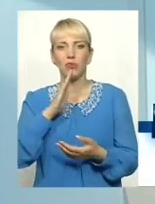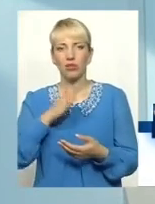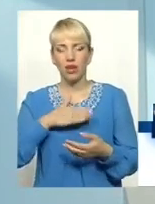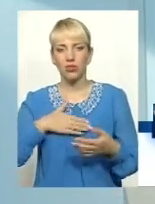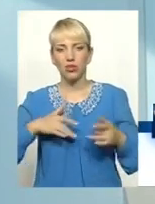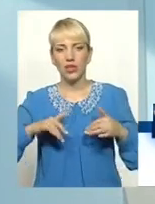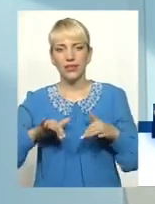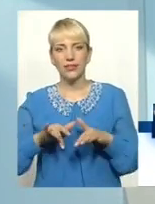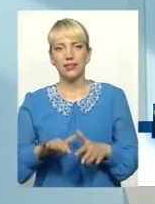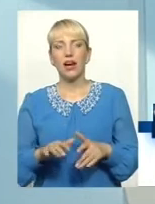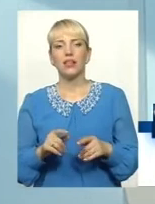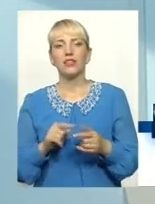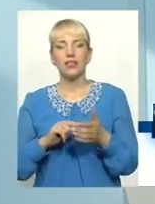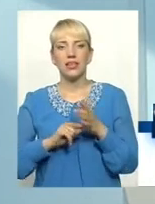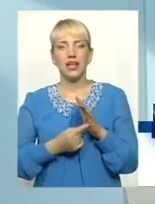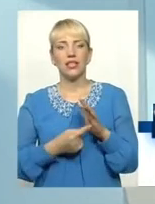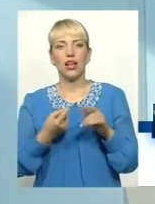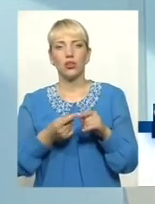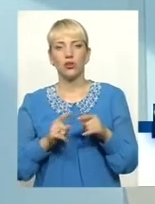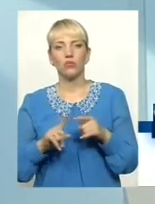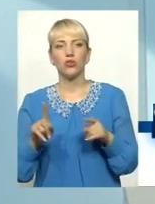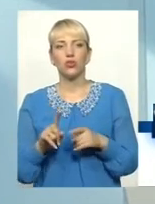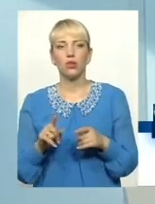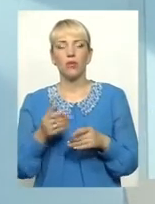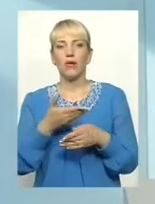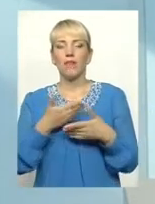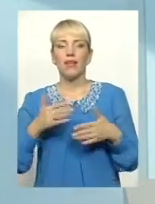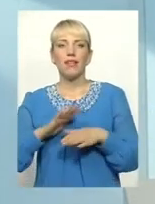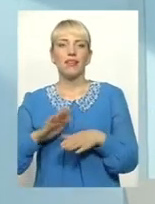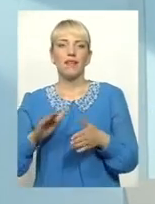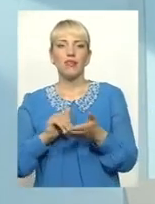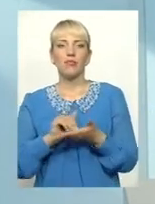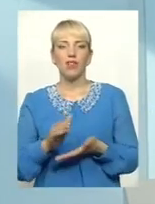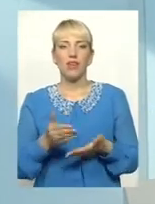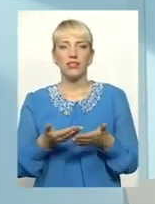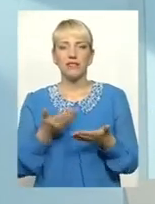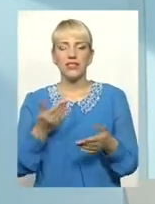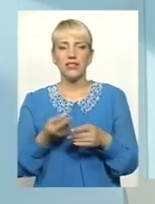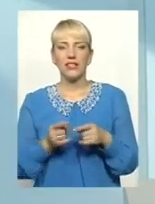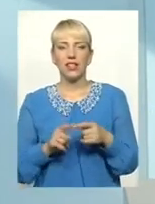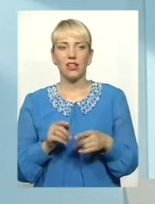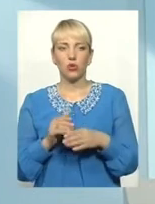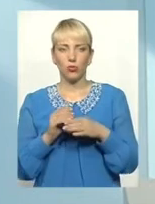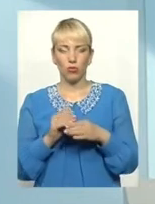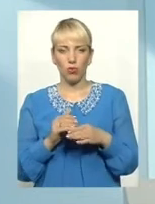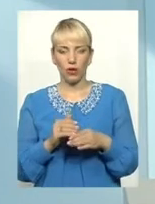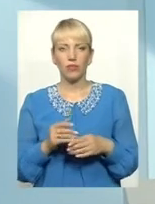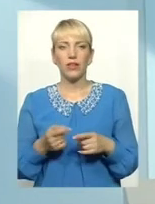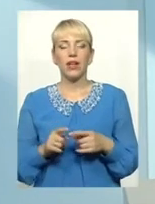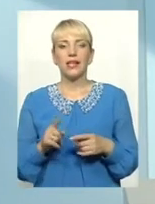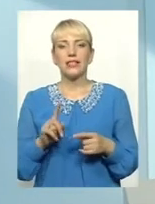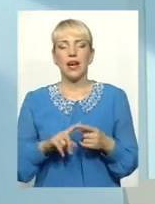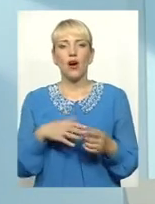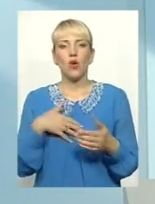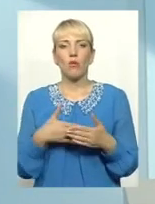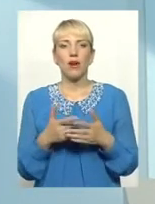ми стоїмо на тому, щоб ми від цієї допомоги не відмовлялись. У зв'язку з тим, що саме перша громадська організація «Врятує життя»